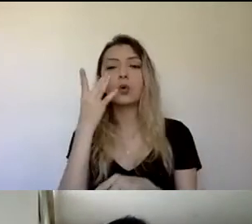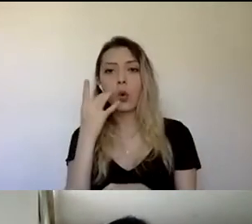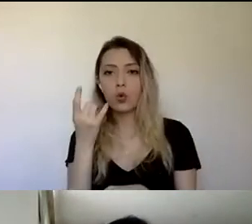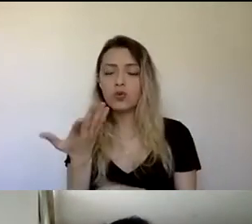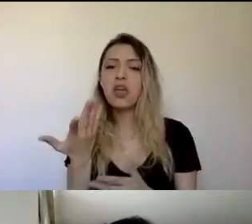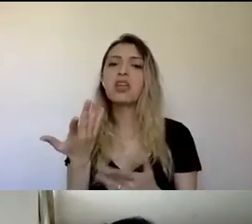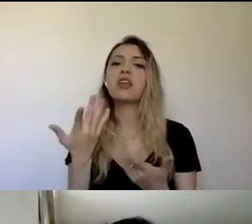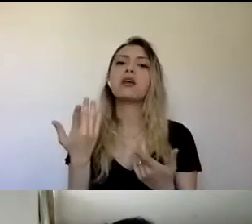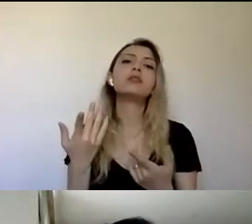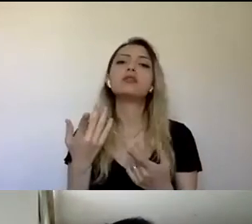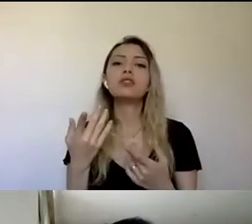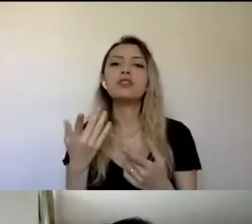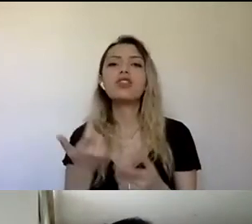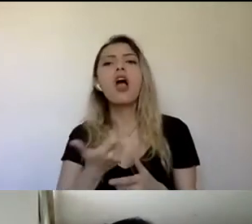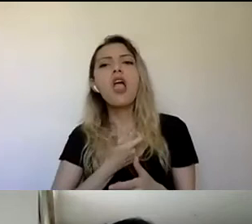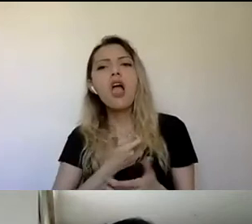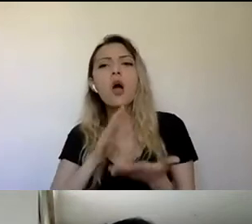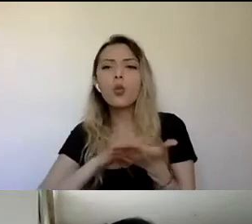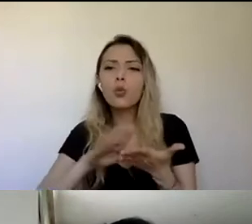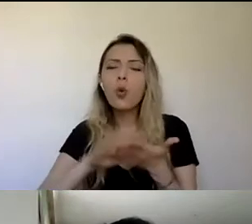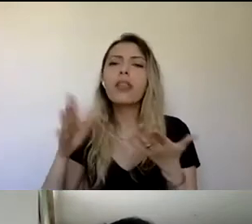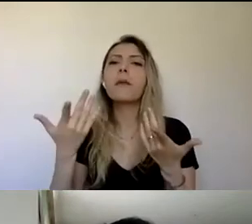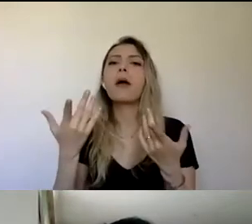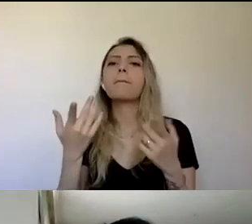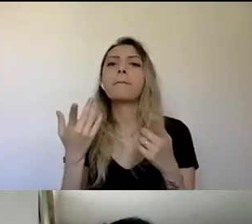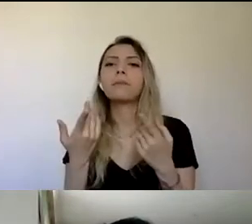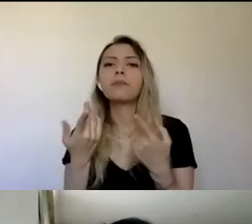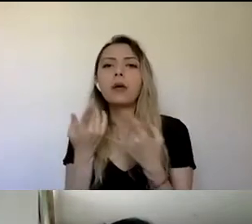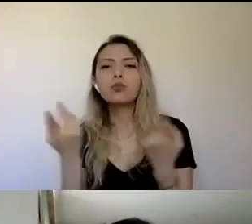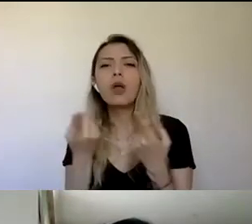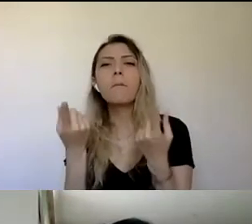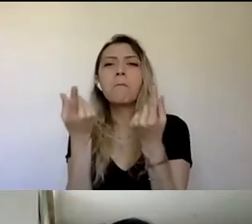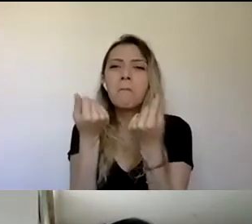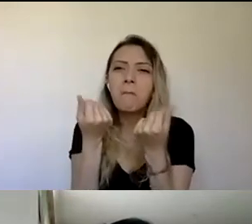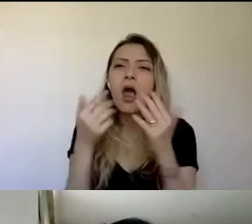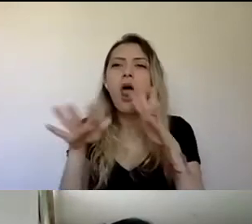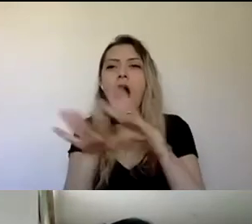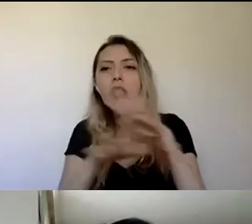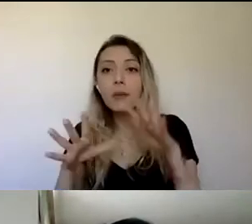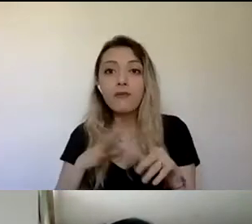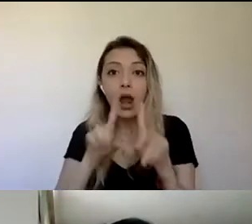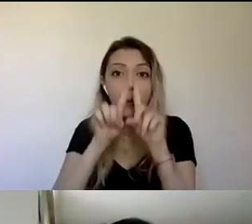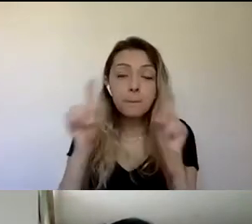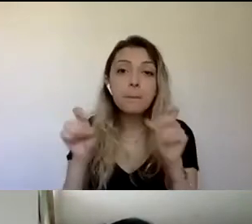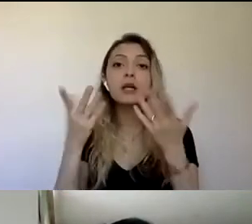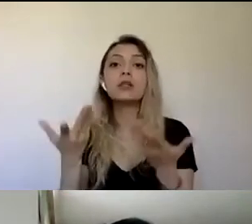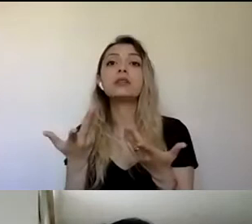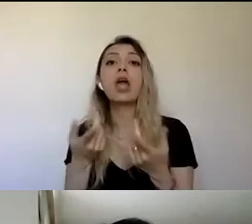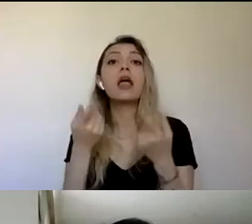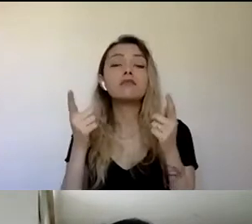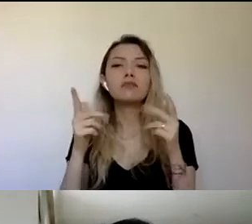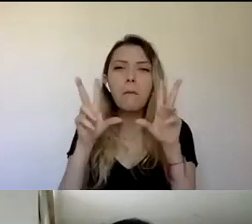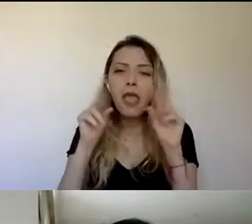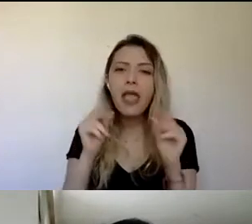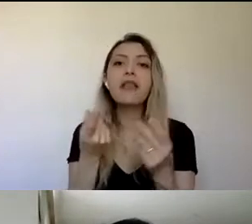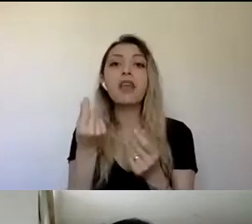altyapı, yasal taahhütlerin olup olmadığını bakılıyor burada. Gerekli yasal düzenleme var mı? Yeterli bütçe ayrılmış mı?